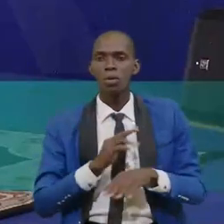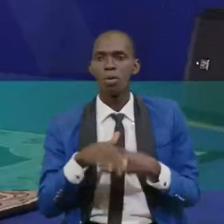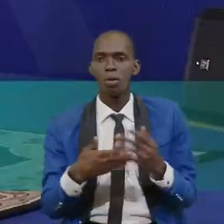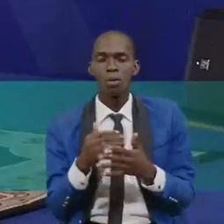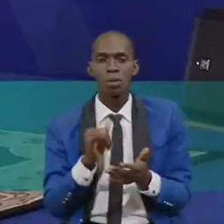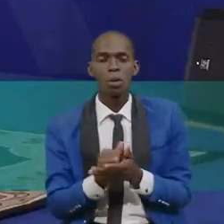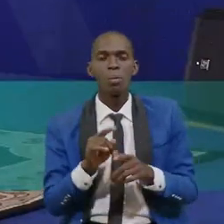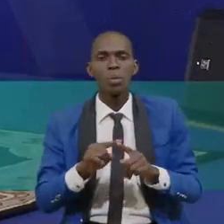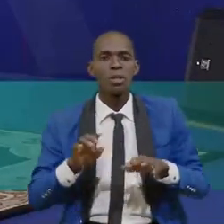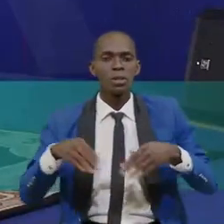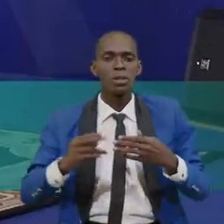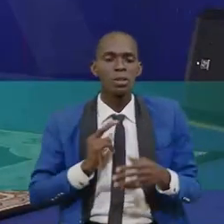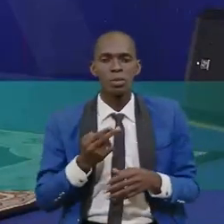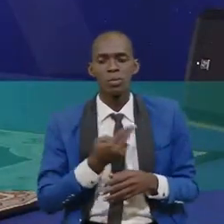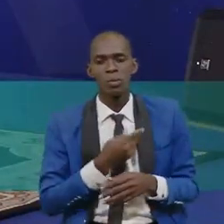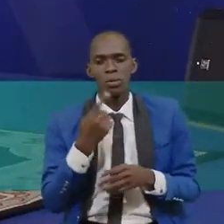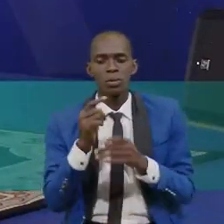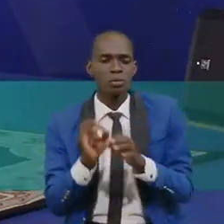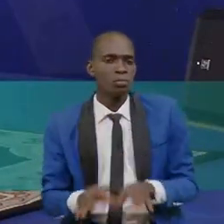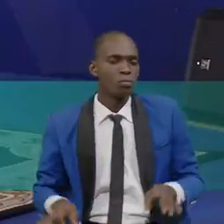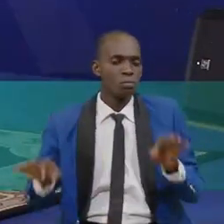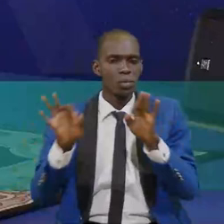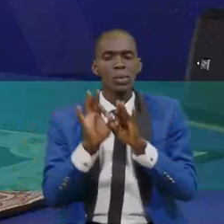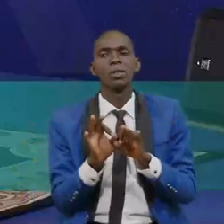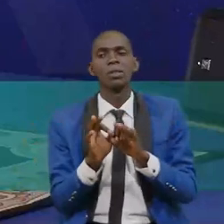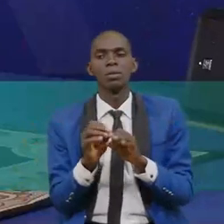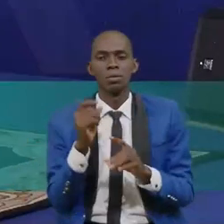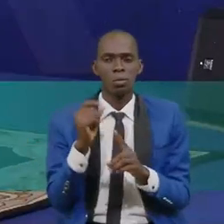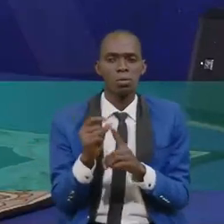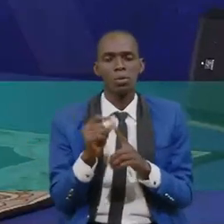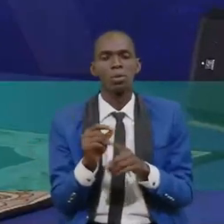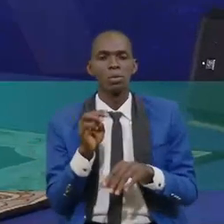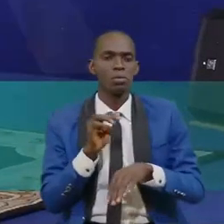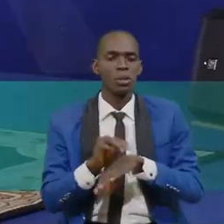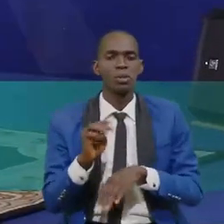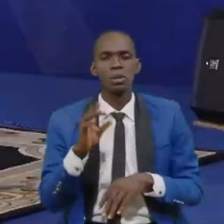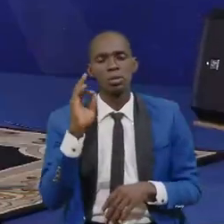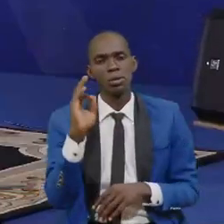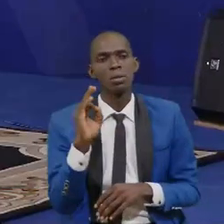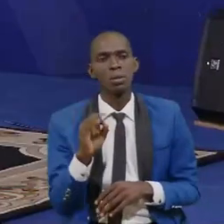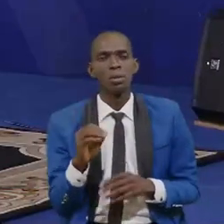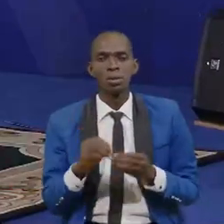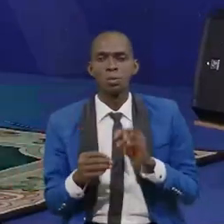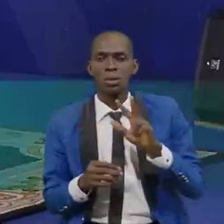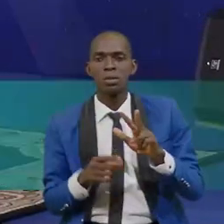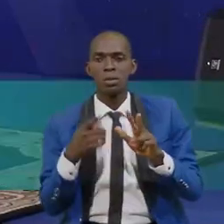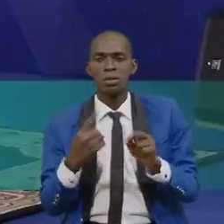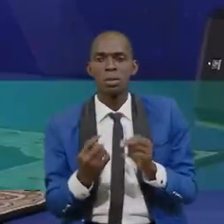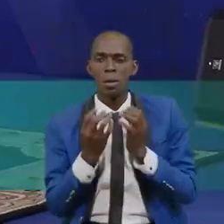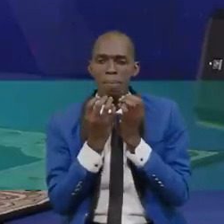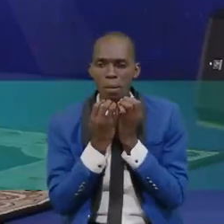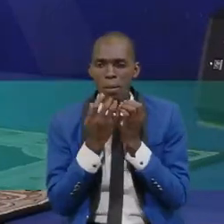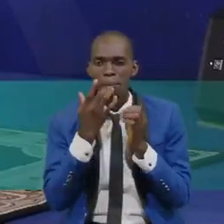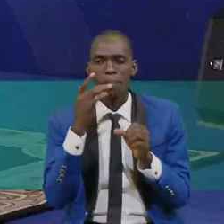le message essentiel et il nous a donné le mandat essentiel. Troisième point, les précieuses promesses